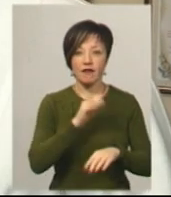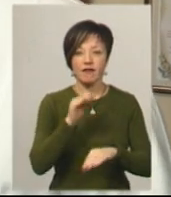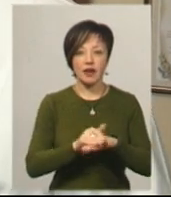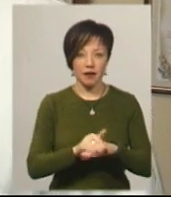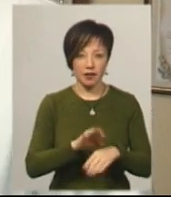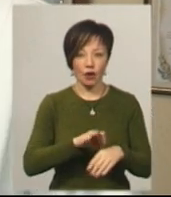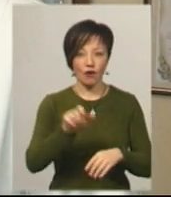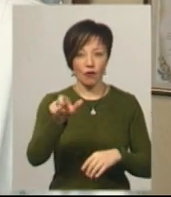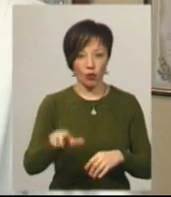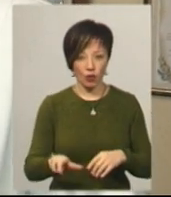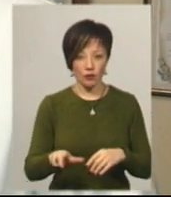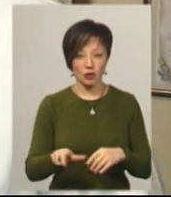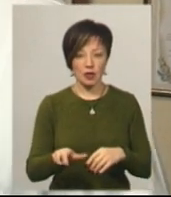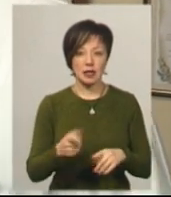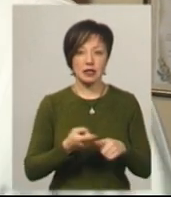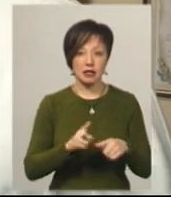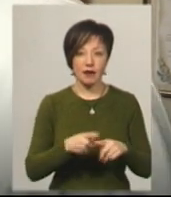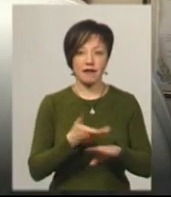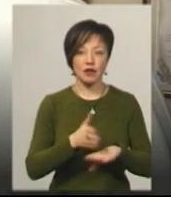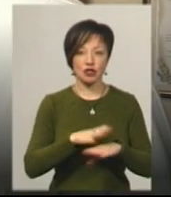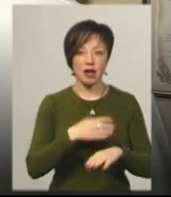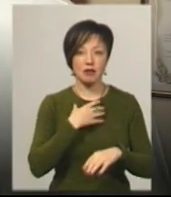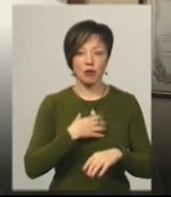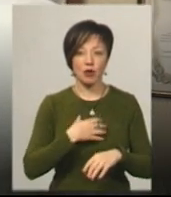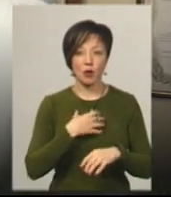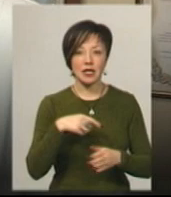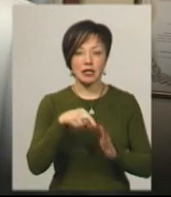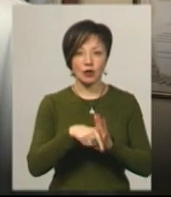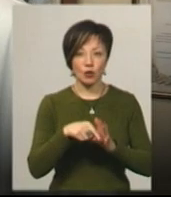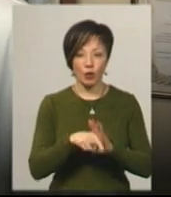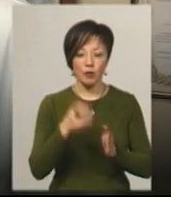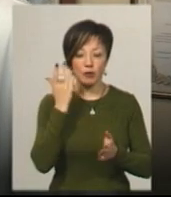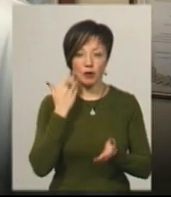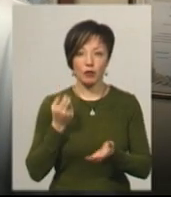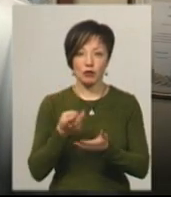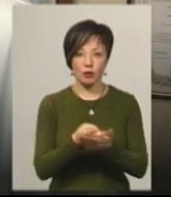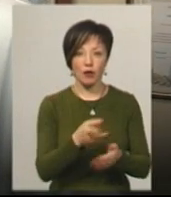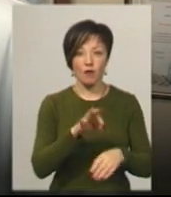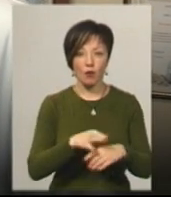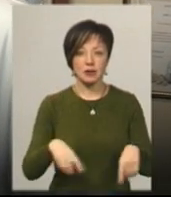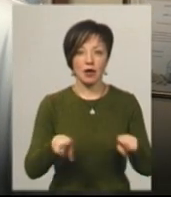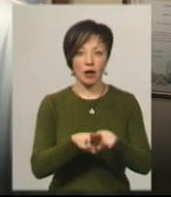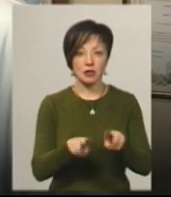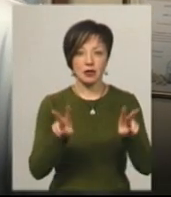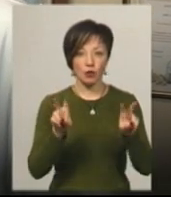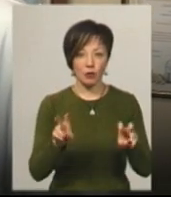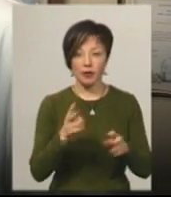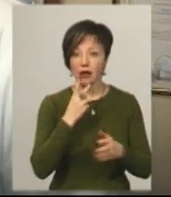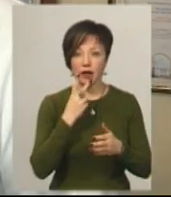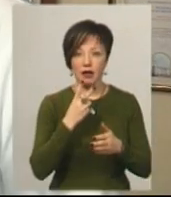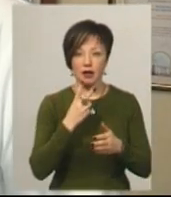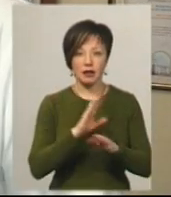хворого. Це важкий респіраторний синдром, і при поступленні хворих з таким синдромом